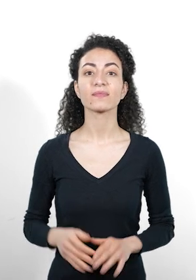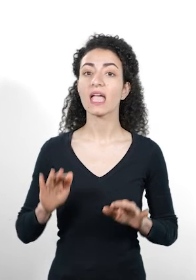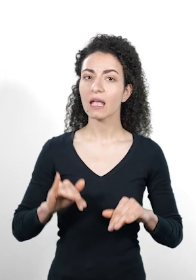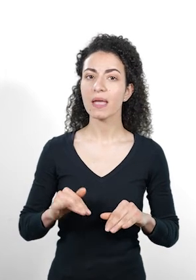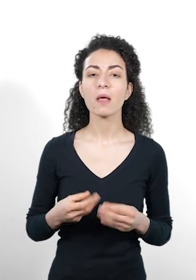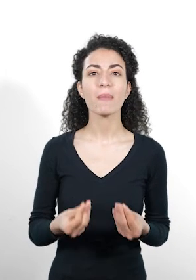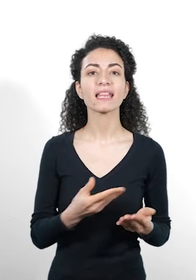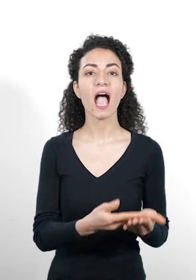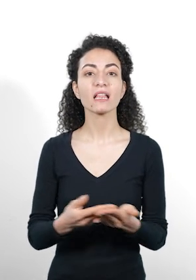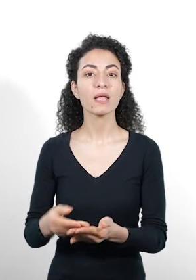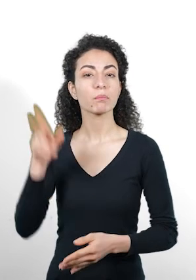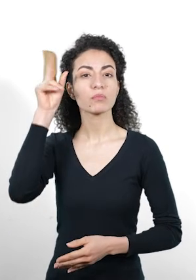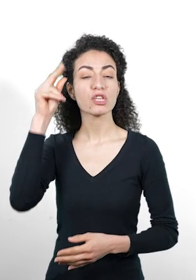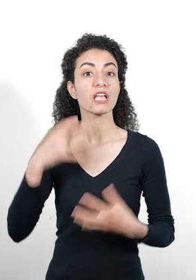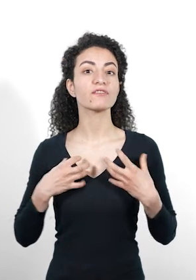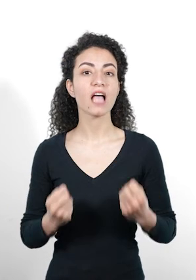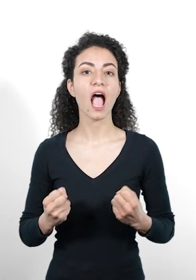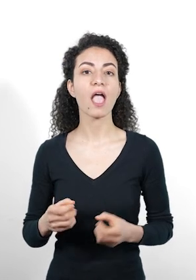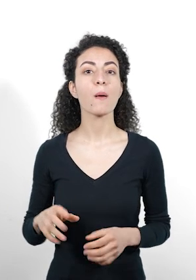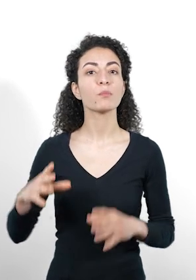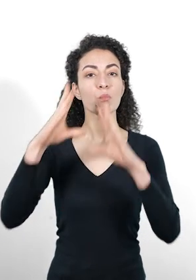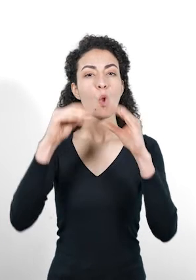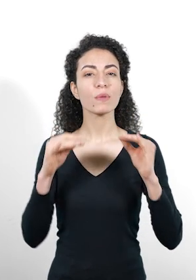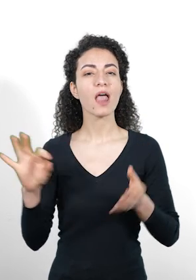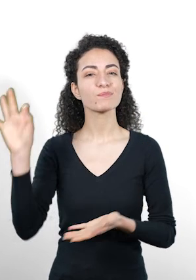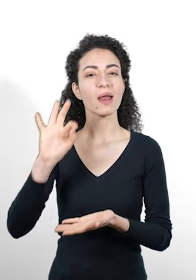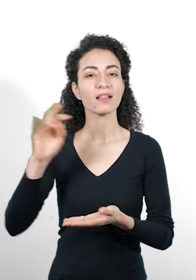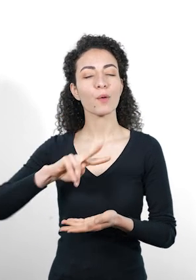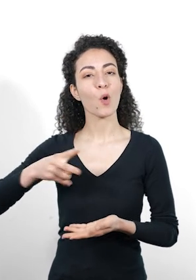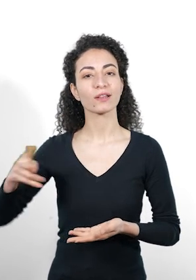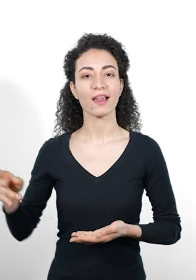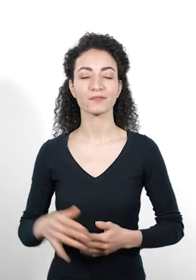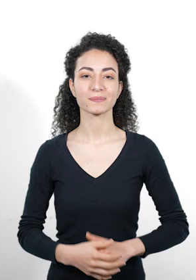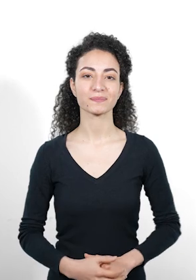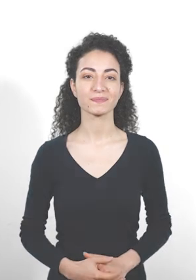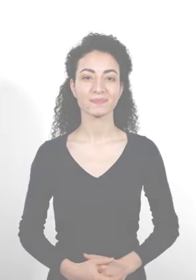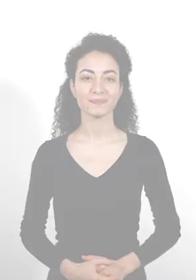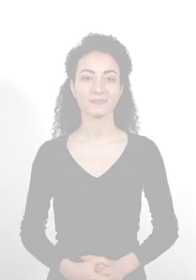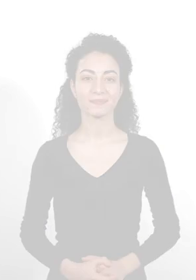كمان منقدم خدمات تثقيف صحي بمختلف المناطق اللبنانية.